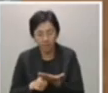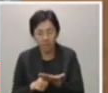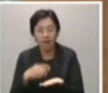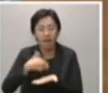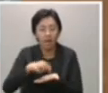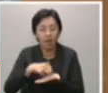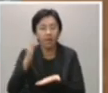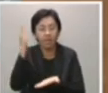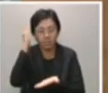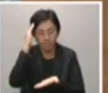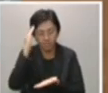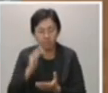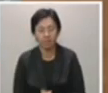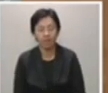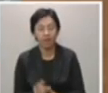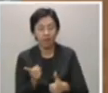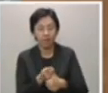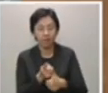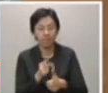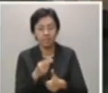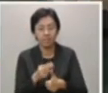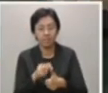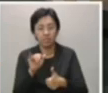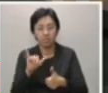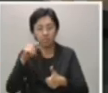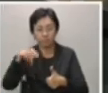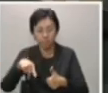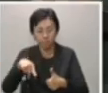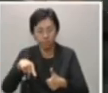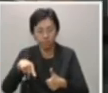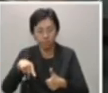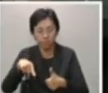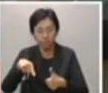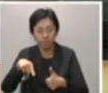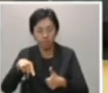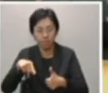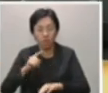ได้รับทราบต่อไปก็ท่านยุทธพงศ์จัดเสถียรขอเวลา2ชั่วโมง